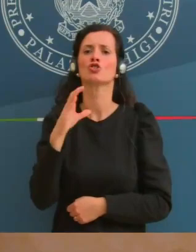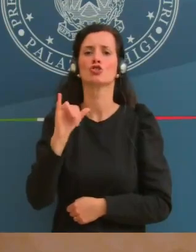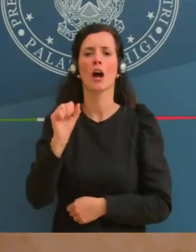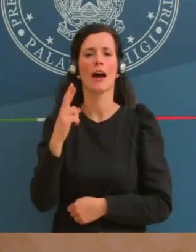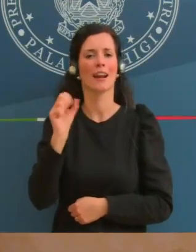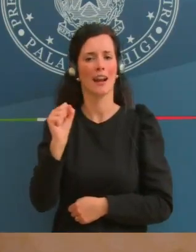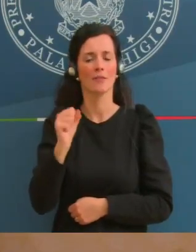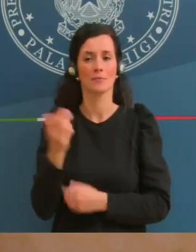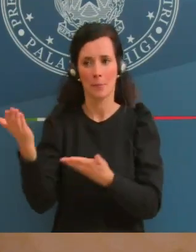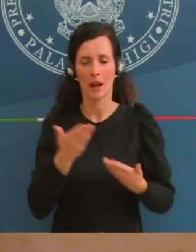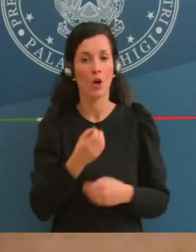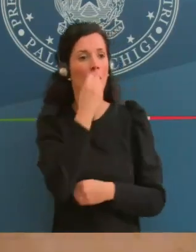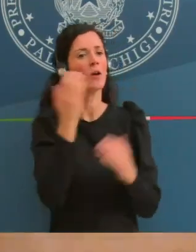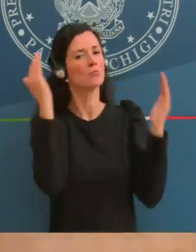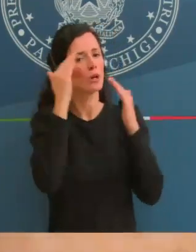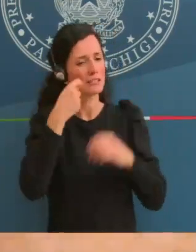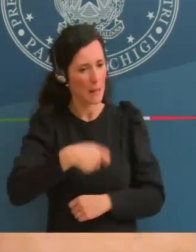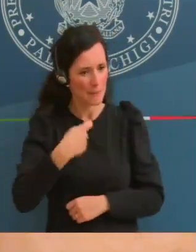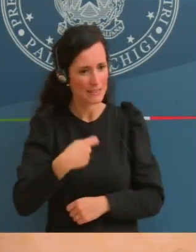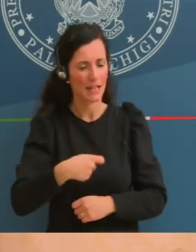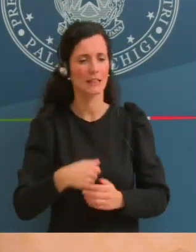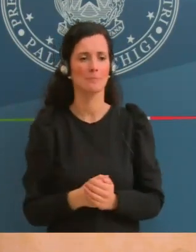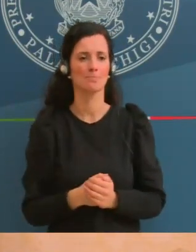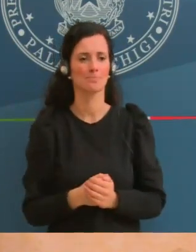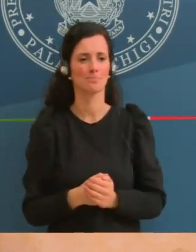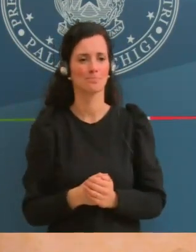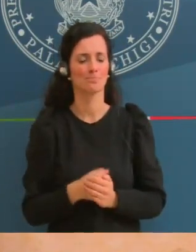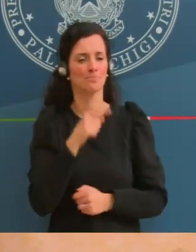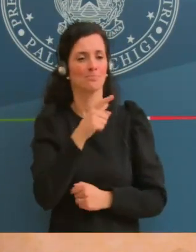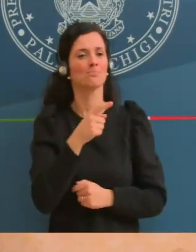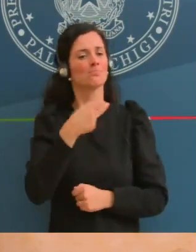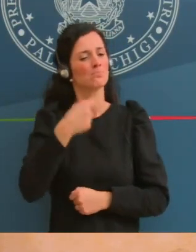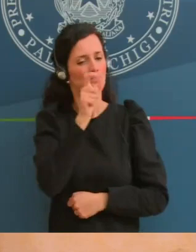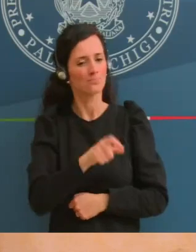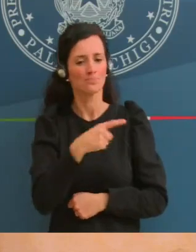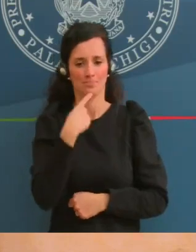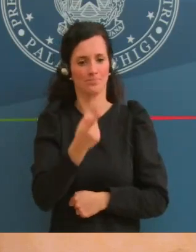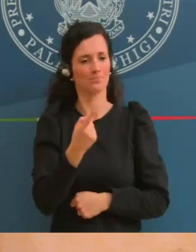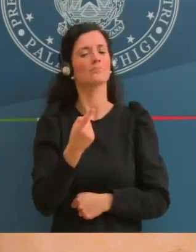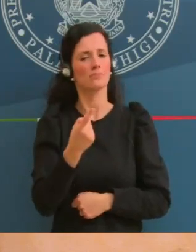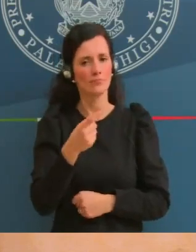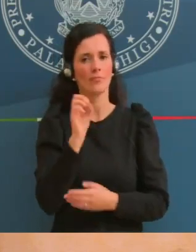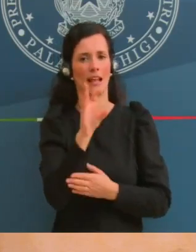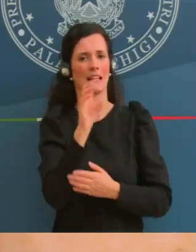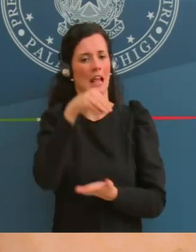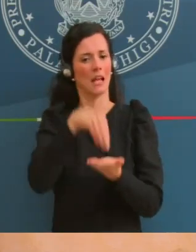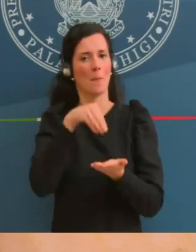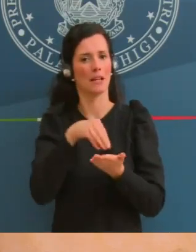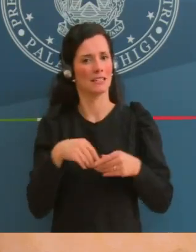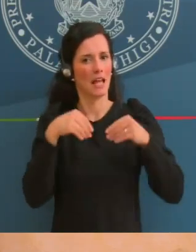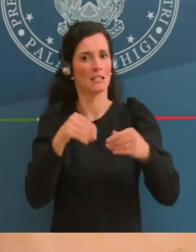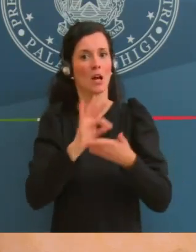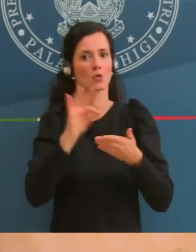per i licei e per gli istituti superiori di tutta italia già il 14 dicembre poi si è deciso diversamente ovvero di